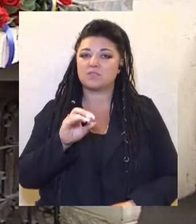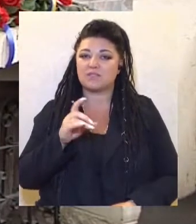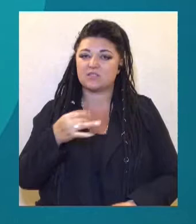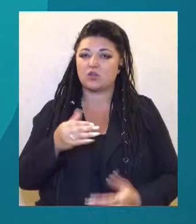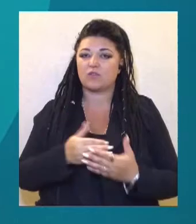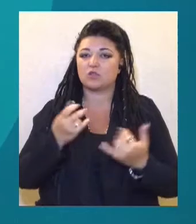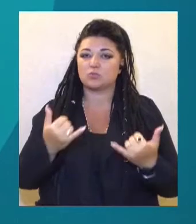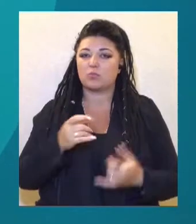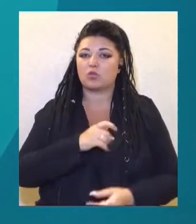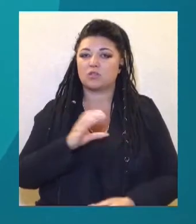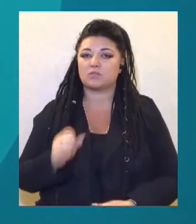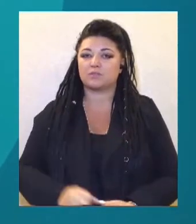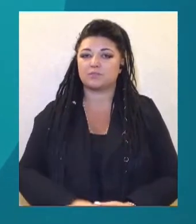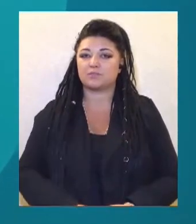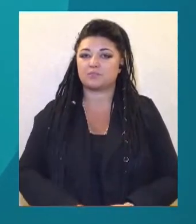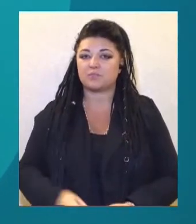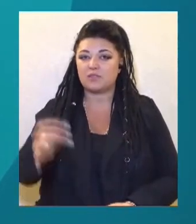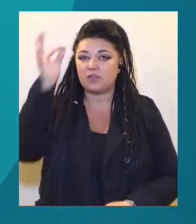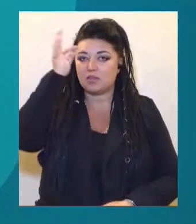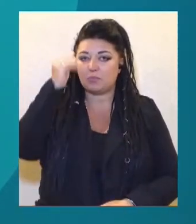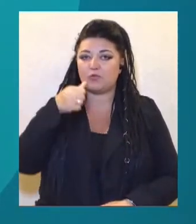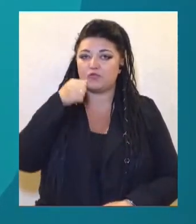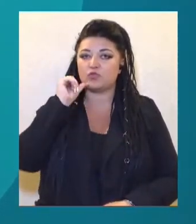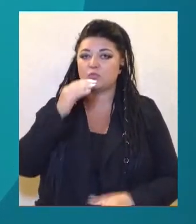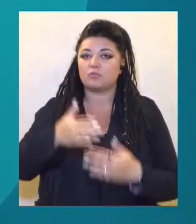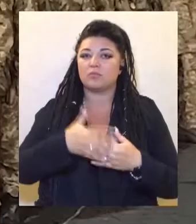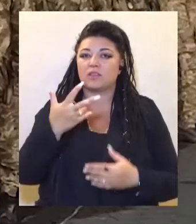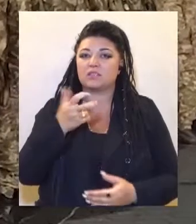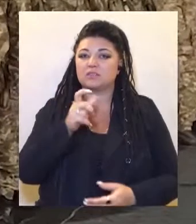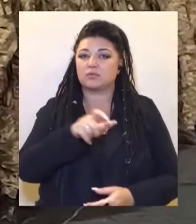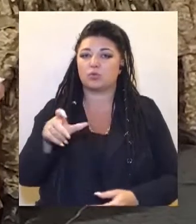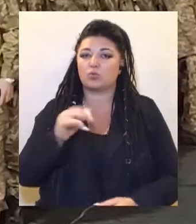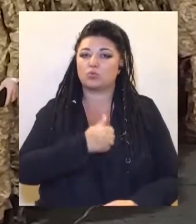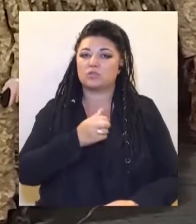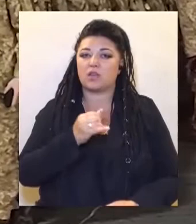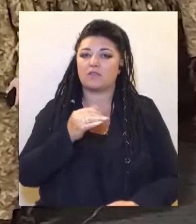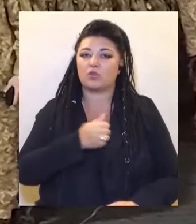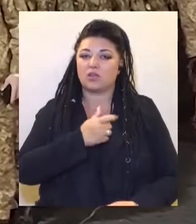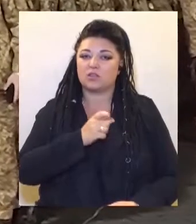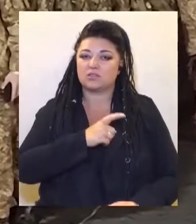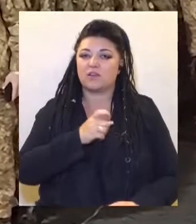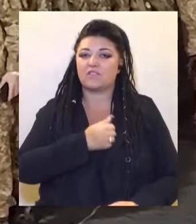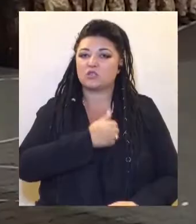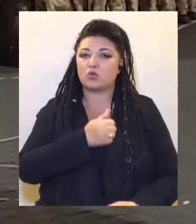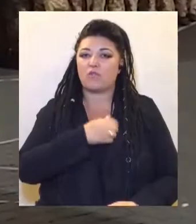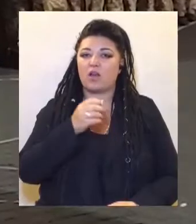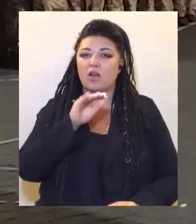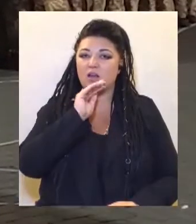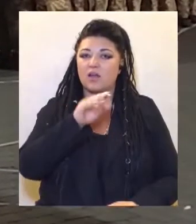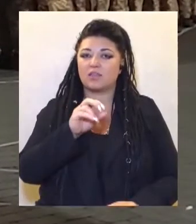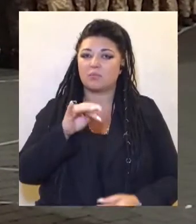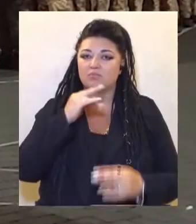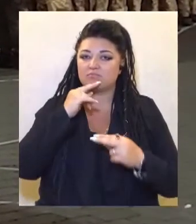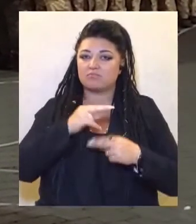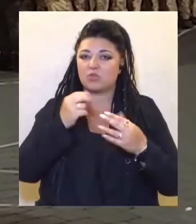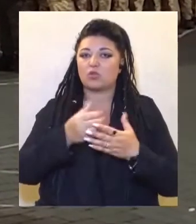Одеса. Нагадаємо, вчора понад 300 курсантів Одеської військової академії взяли участь в акції «До дня пам'яті героїв